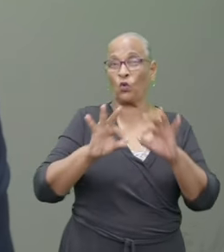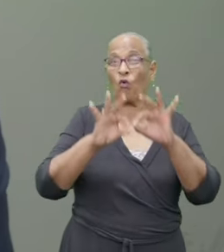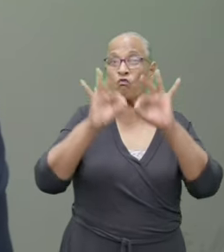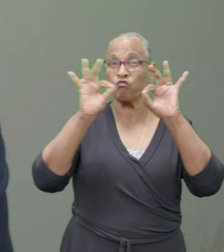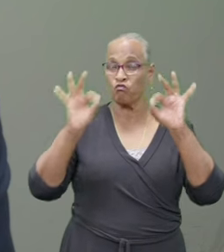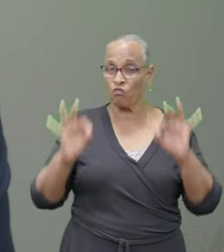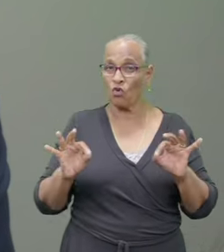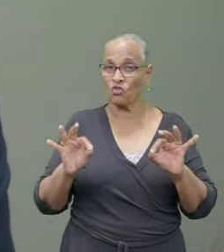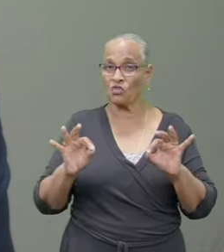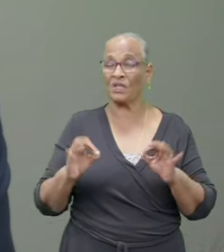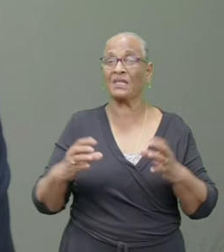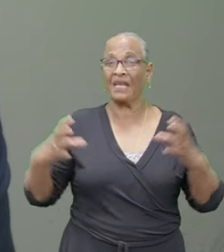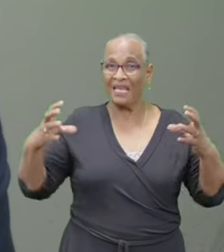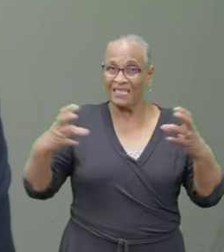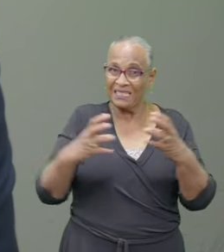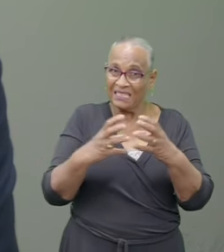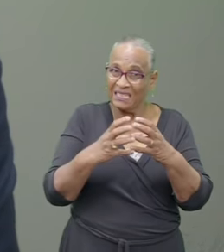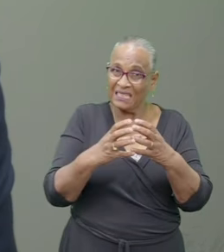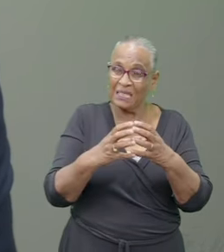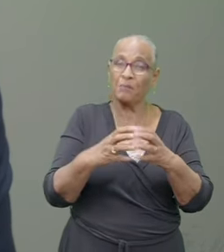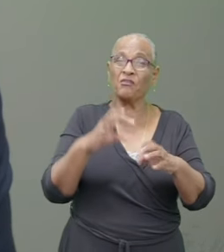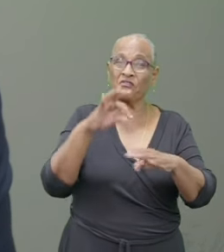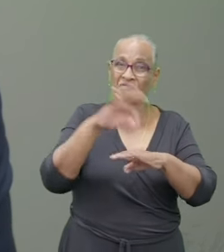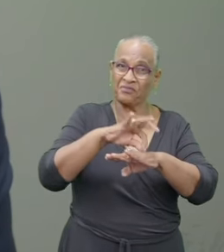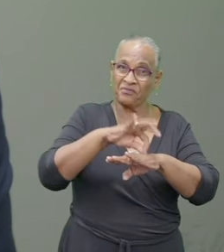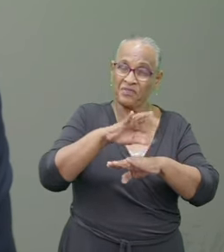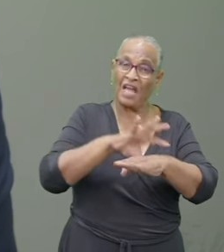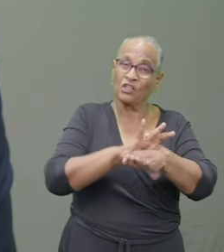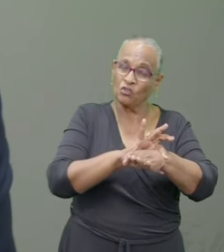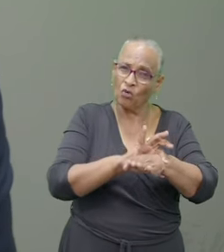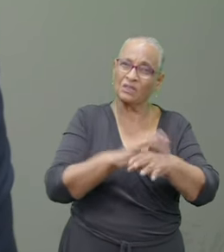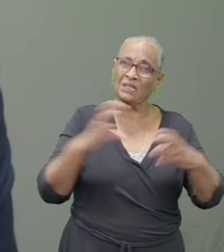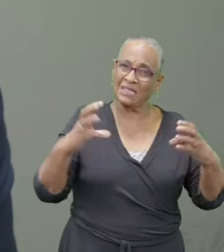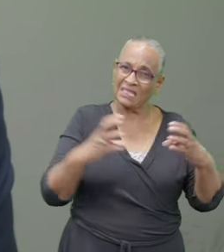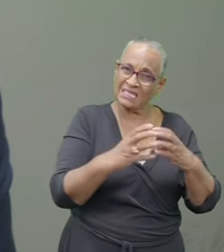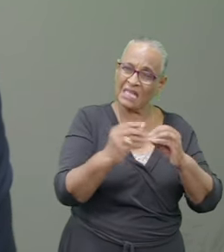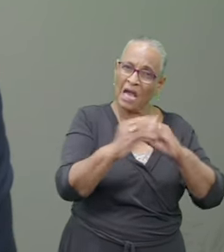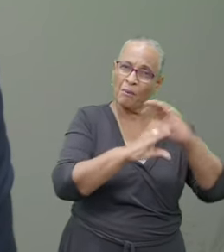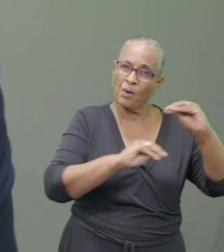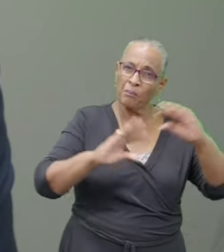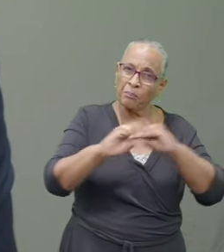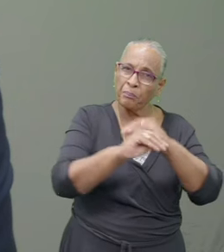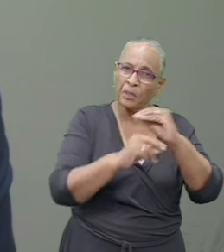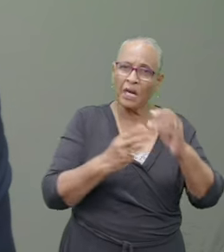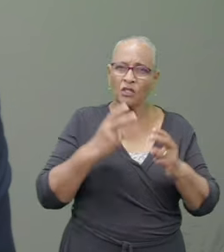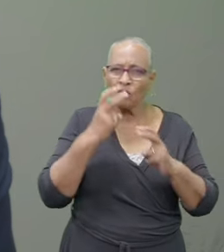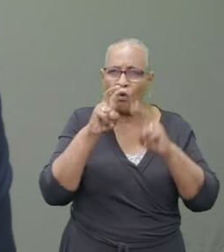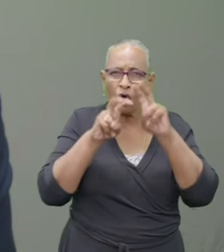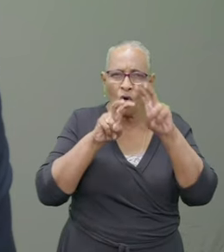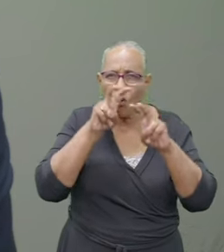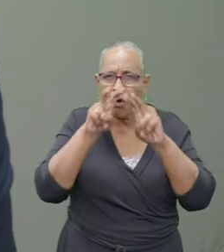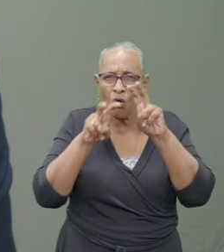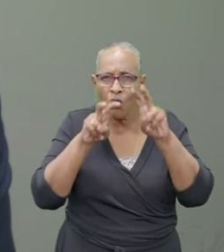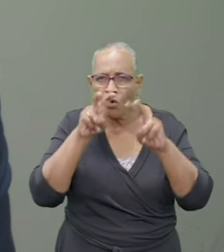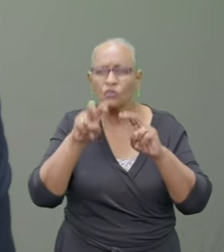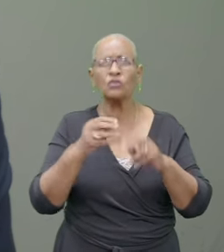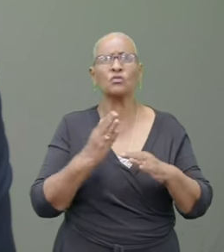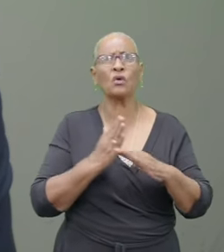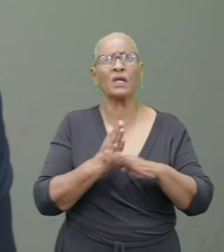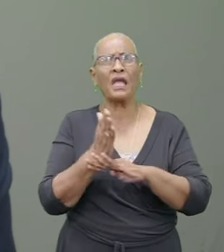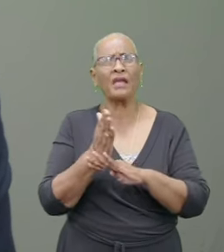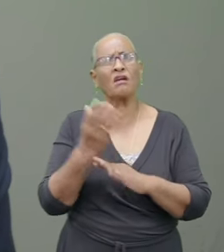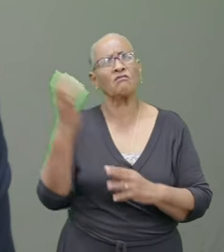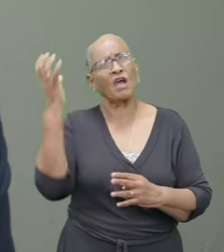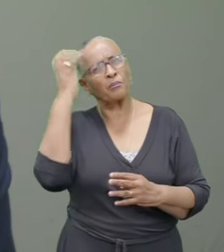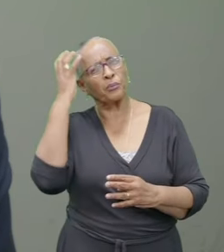het medisch team van AZP nader onderzoek verrichten naar de gemelde gevallen en